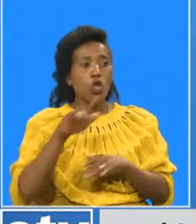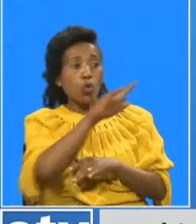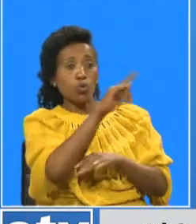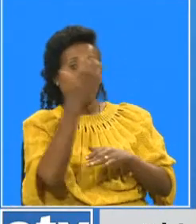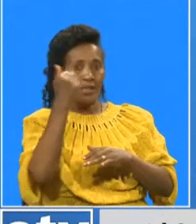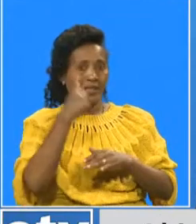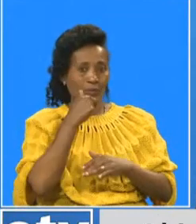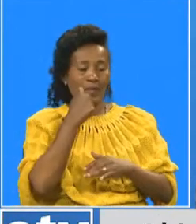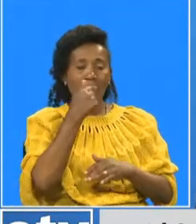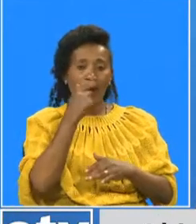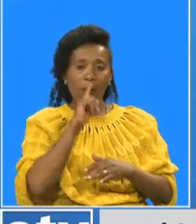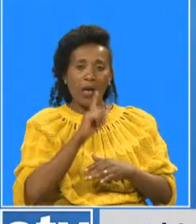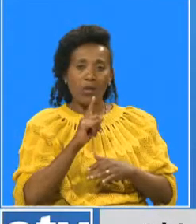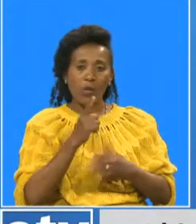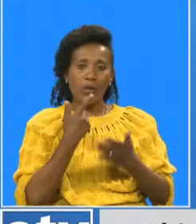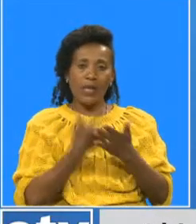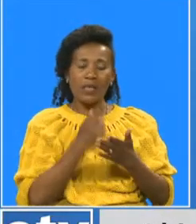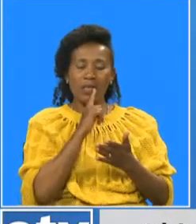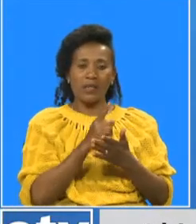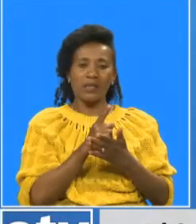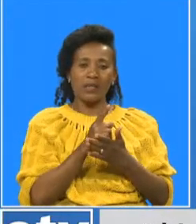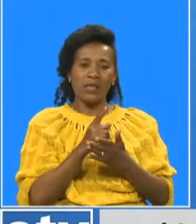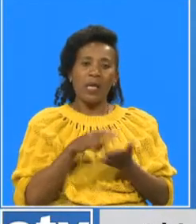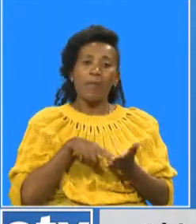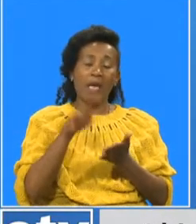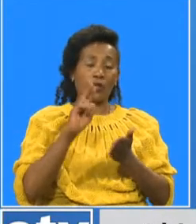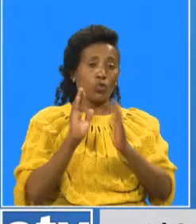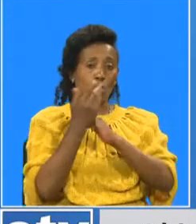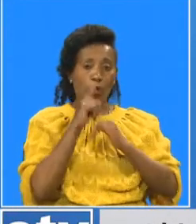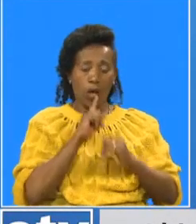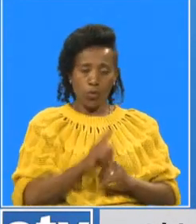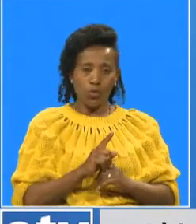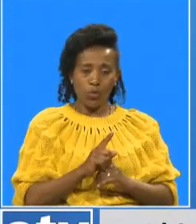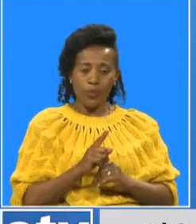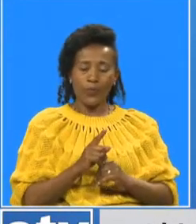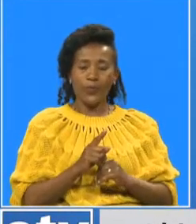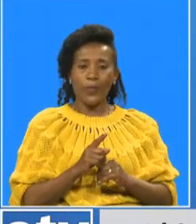ቅድም እንደተባለው ያው የከረንሲ ችግር የሚያነሱ ይኖራሉ።